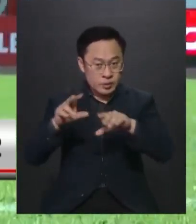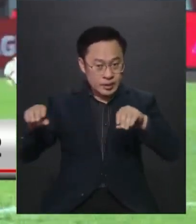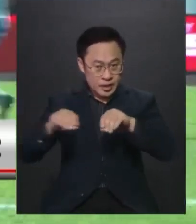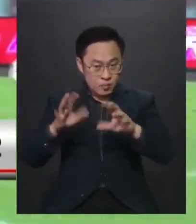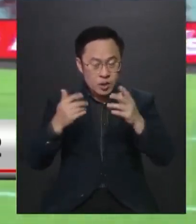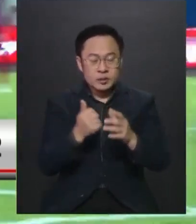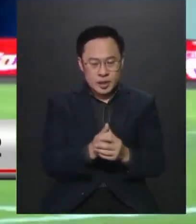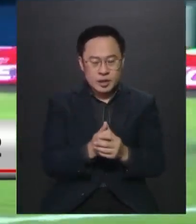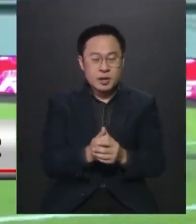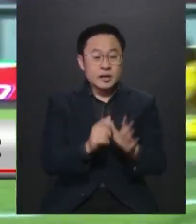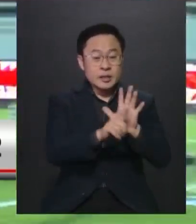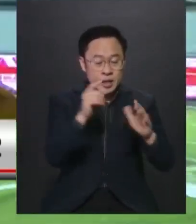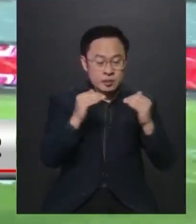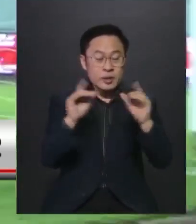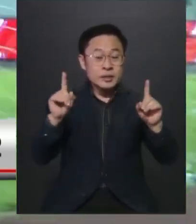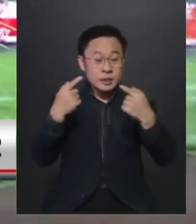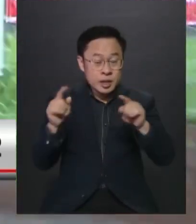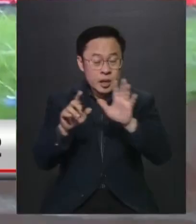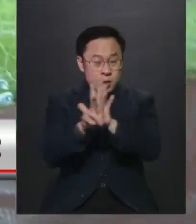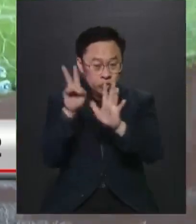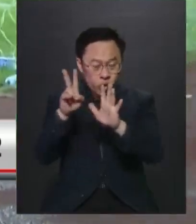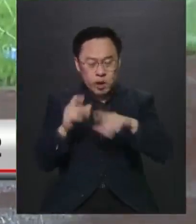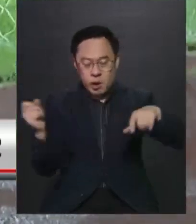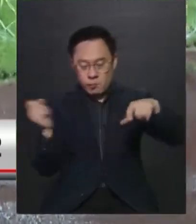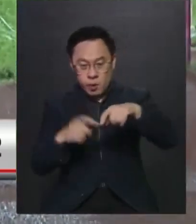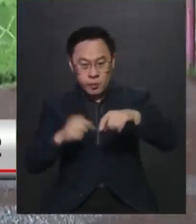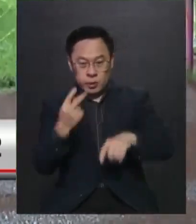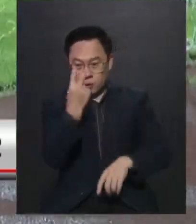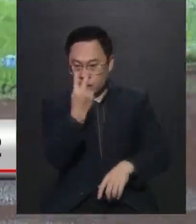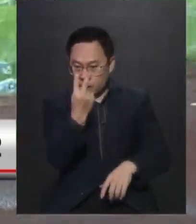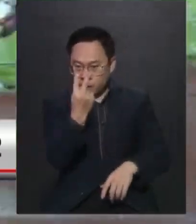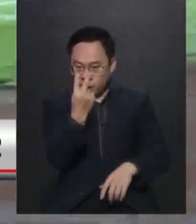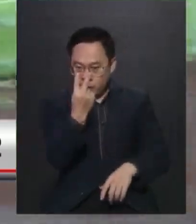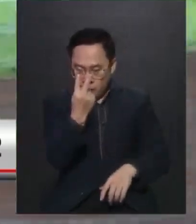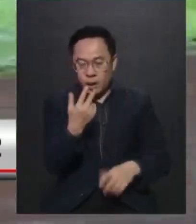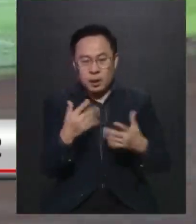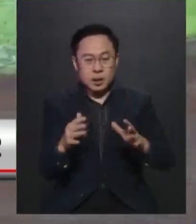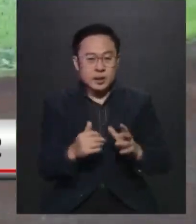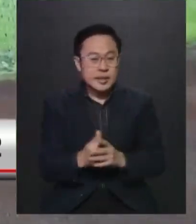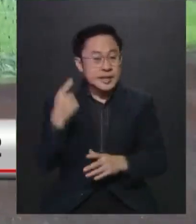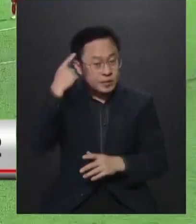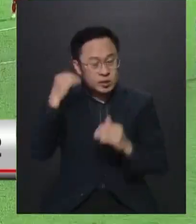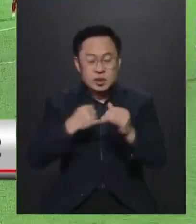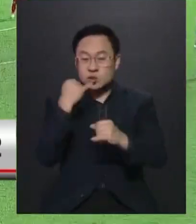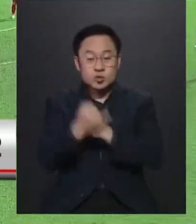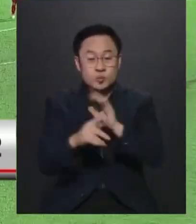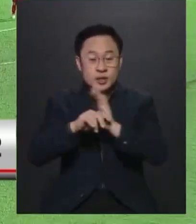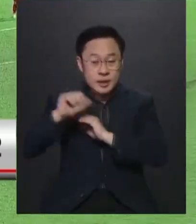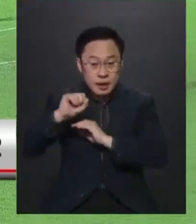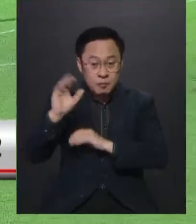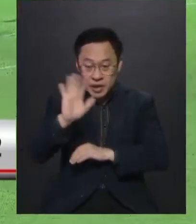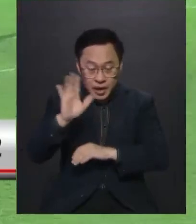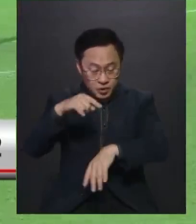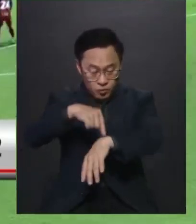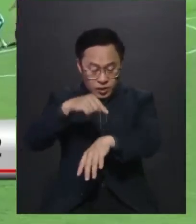แรกมีลูกเดียวครึ่งหลังนี่เล่นมาไม่ถึง20นาทีครับมี2ประตูแล้วครับเกมทำท่าว่าจะเป็น3แต้มของตราดปรากฏว่านาที